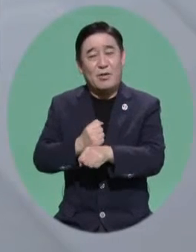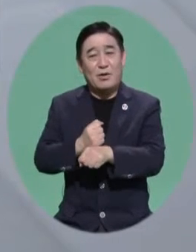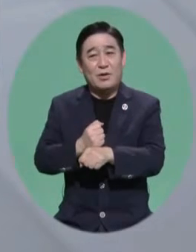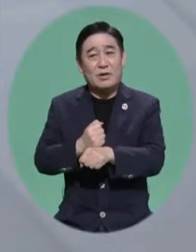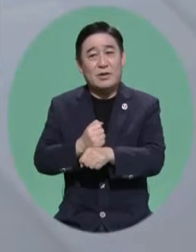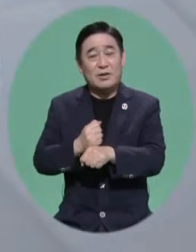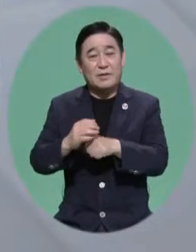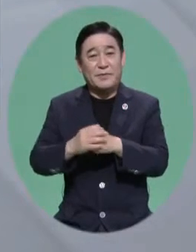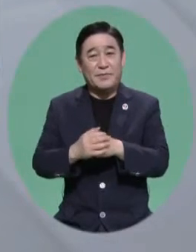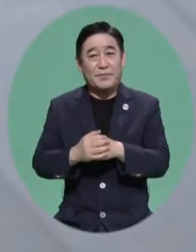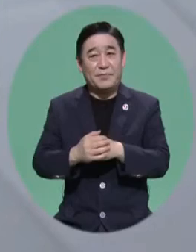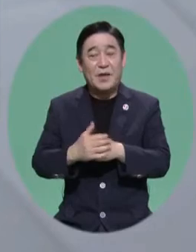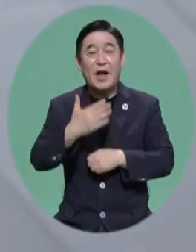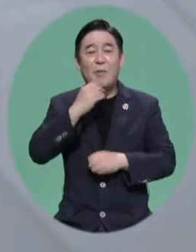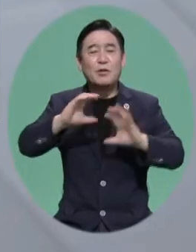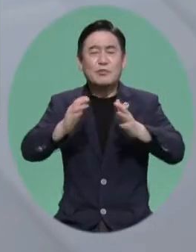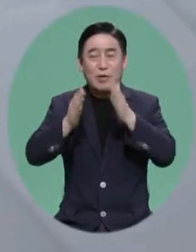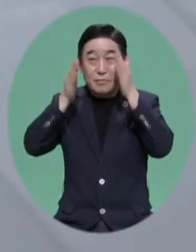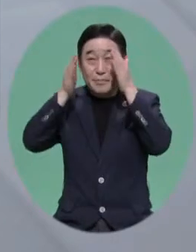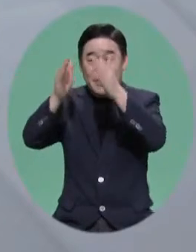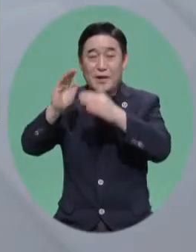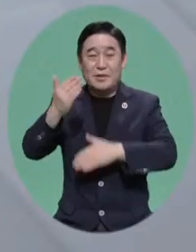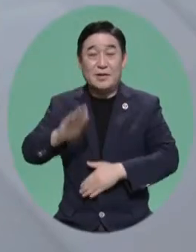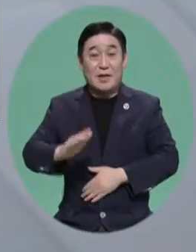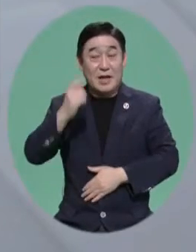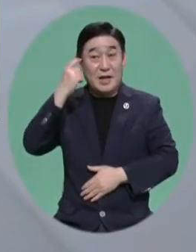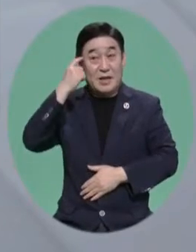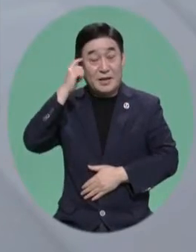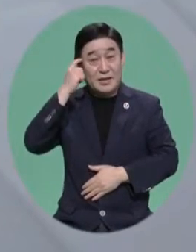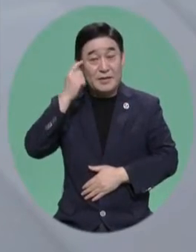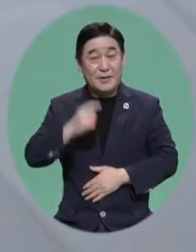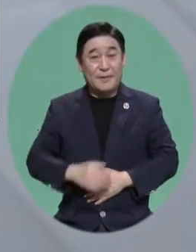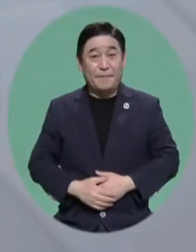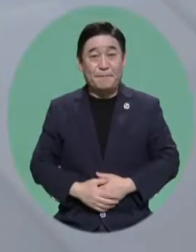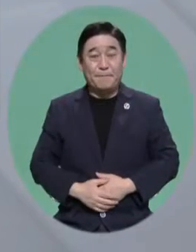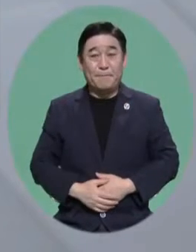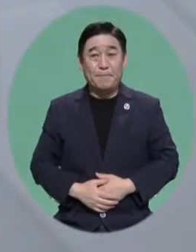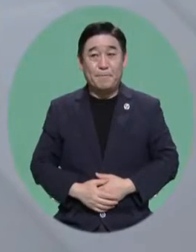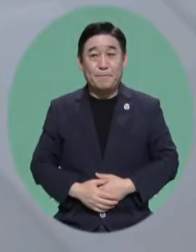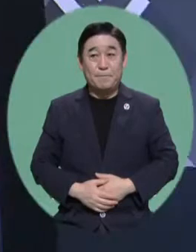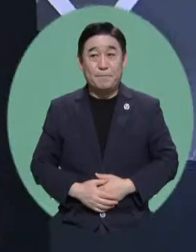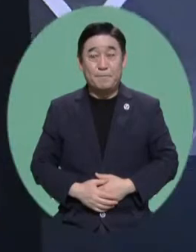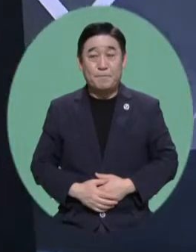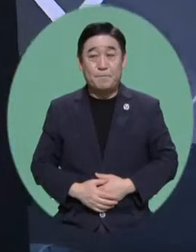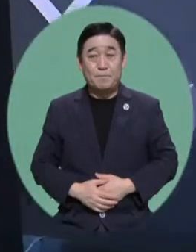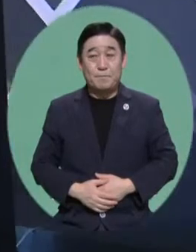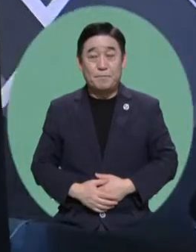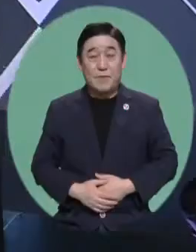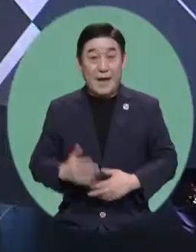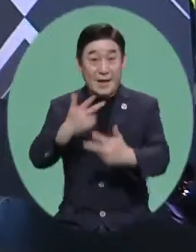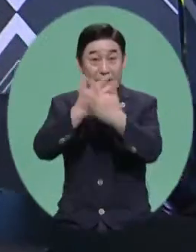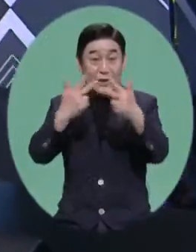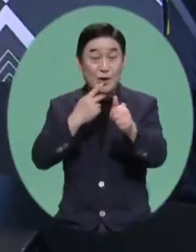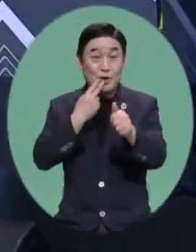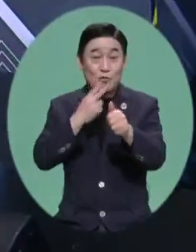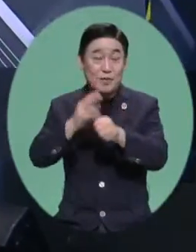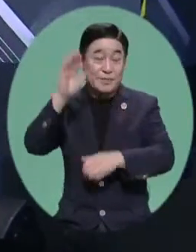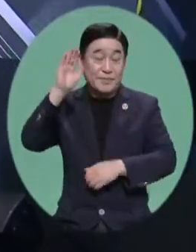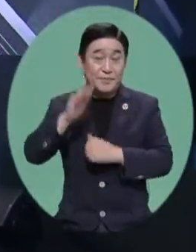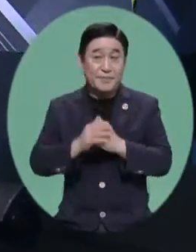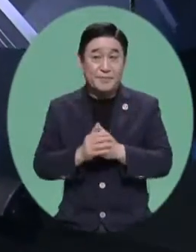해서 저는 어 복지국가로 나아가야 된다고 생각합니다 4 제가 뭐 서점에서 믹서 3 냐